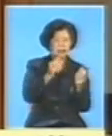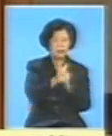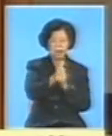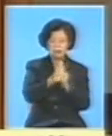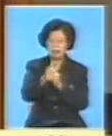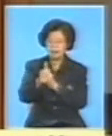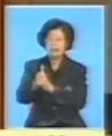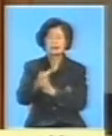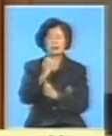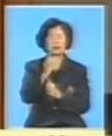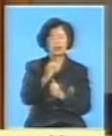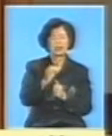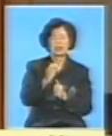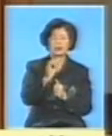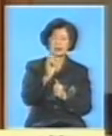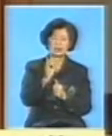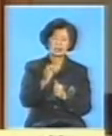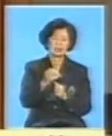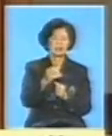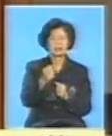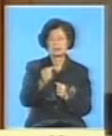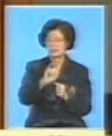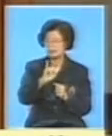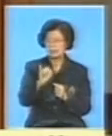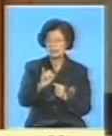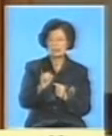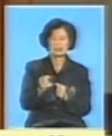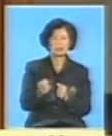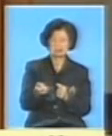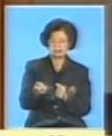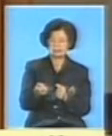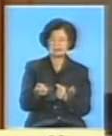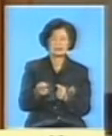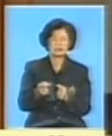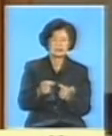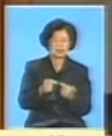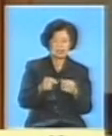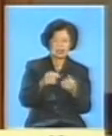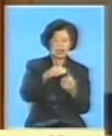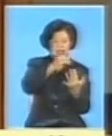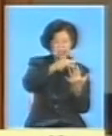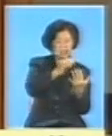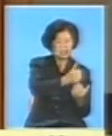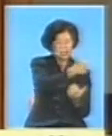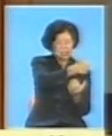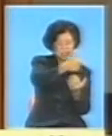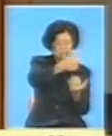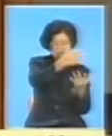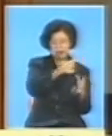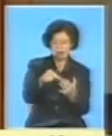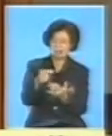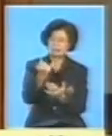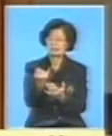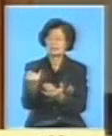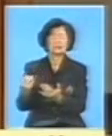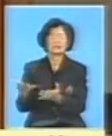างคณะที่แย่ๆไม่ได้ก็ในคนแย่ๆมาเพราะถูกเคลื่อนคันไปหมดแล้วนะมาเรียนในคณะแย่ๆมันก็ไปไม่ได้กว่าจะจบก็ล่